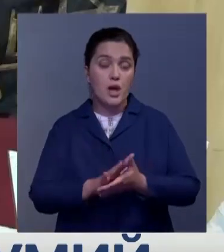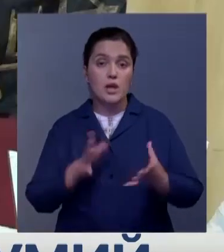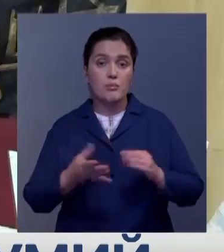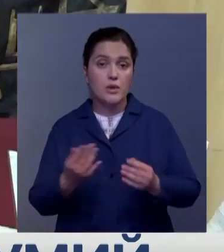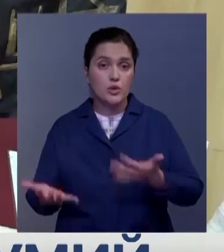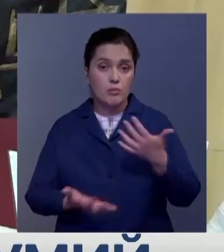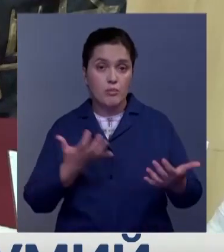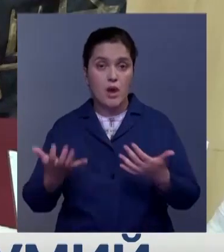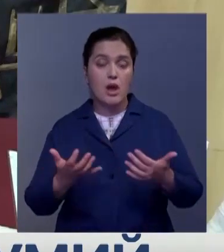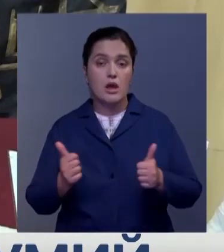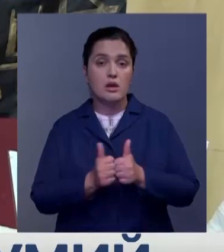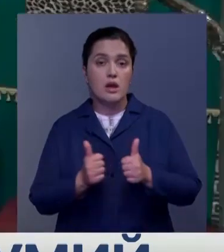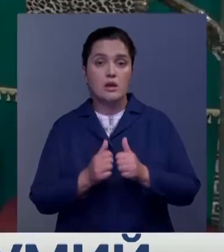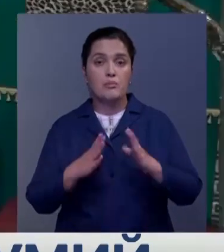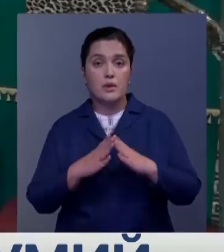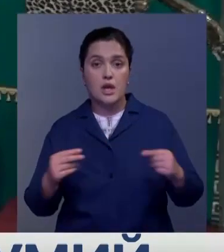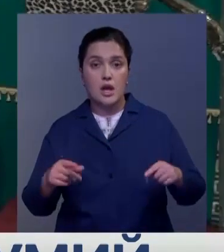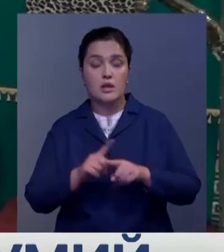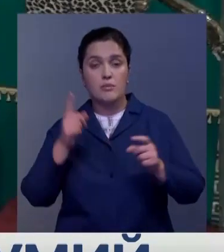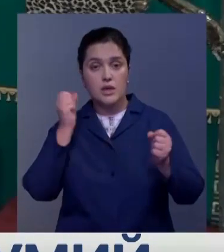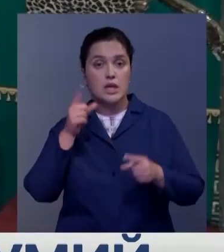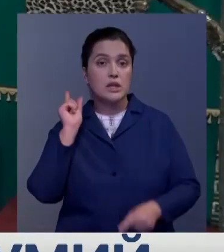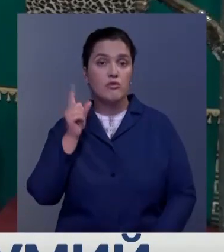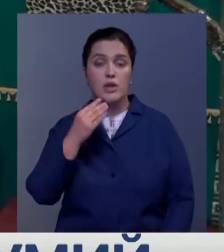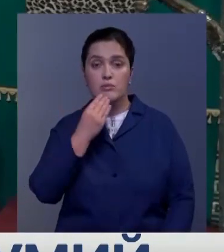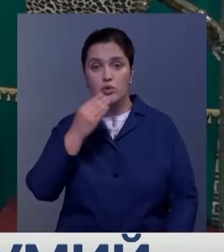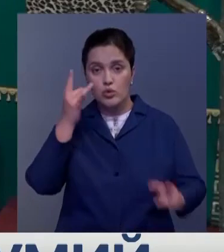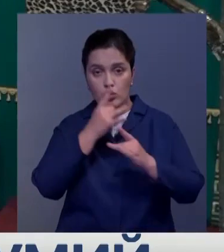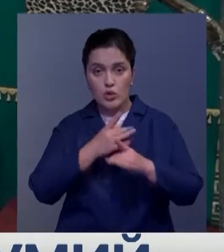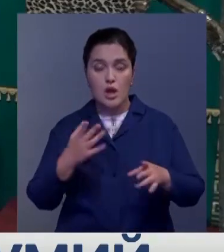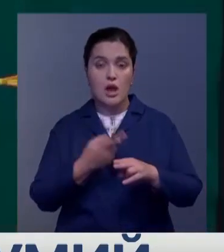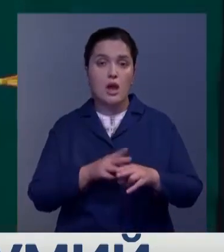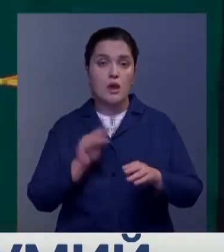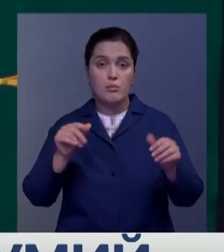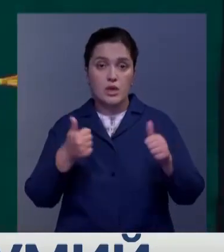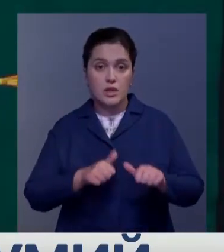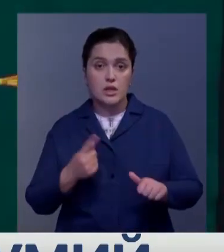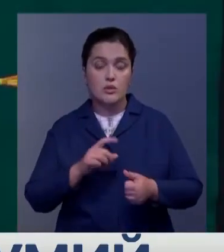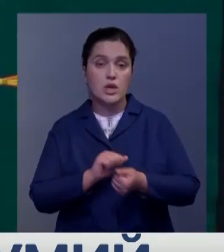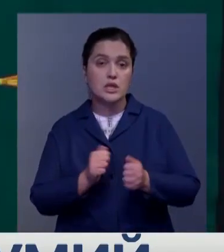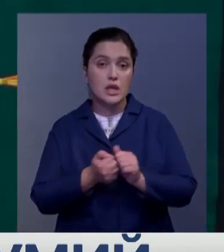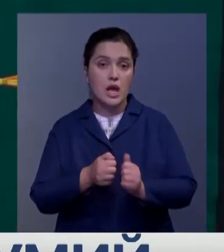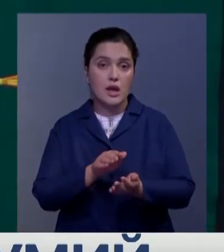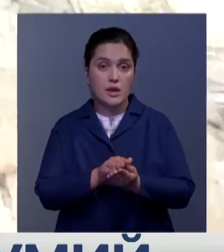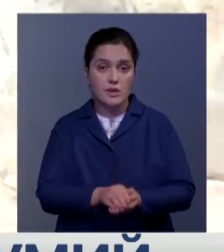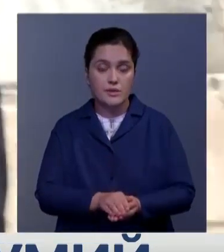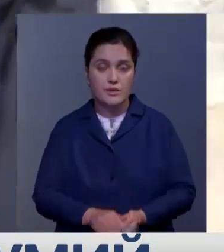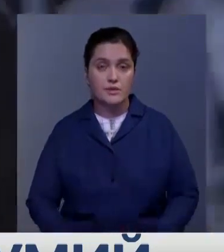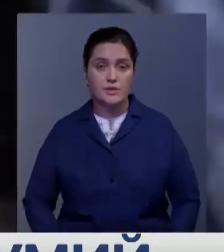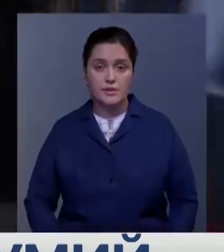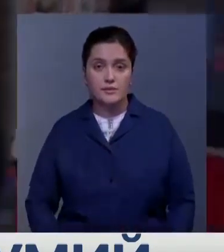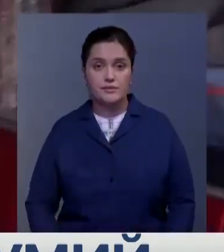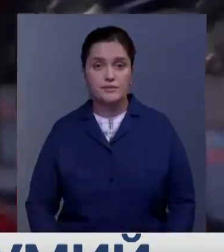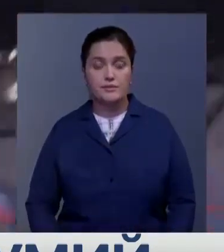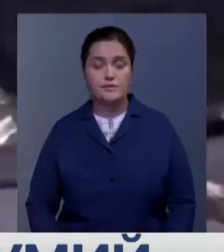с результатами раскопок у подножия пирамид, а также познать древнюю египетскую культуру. Выставлен и макет одной из каменных